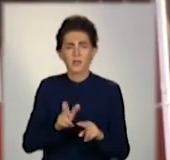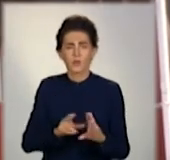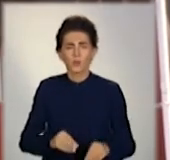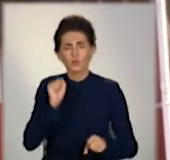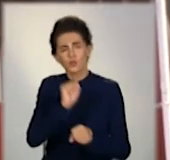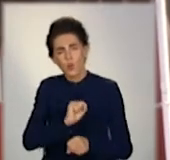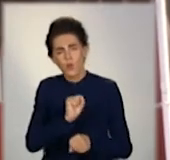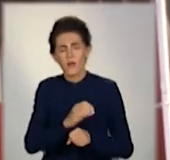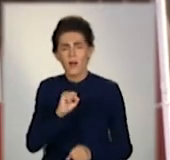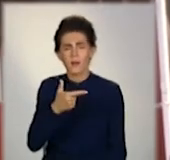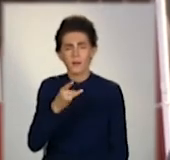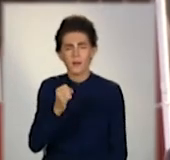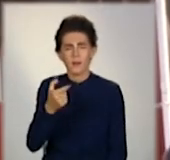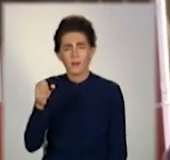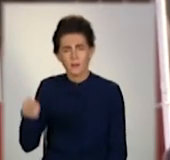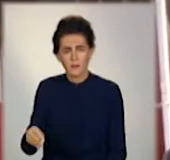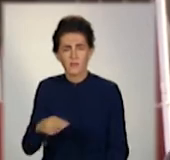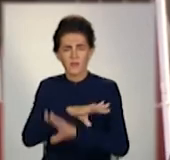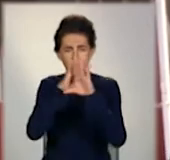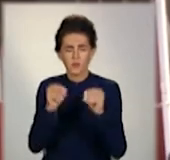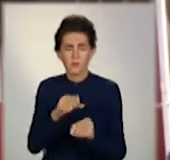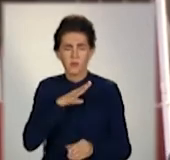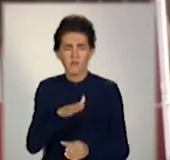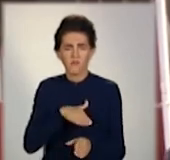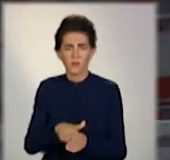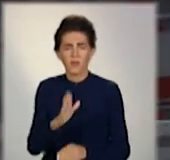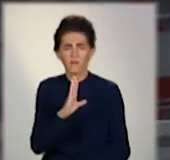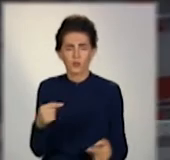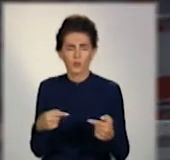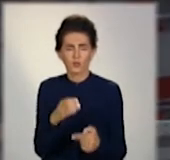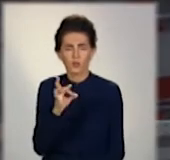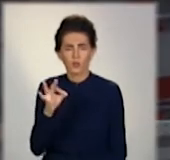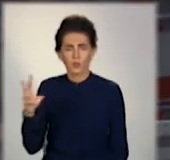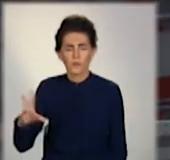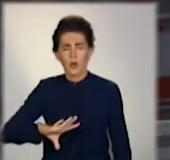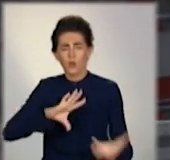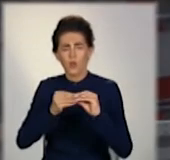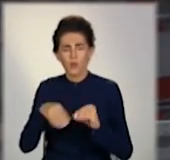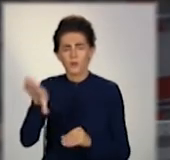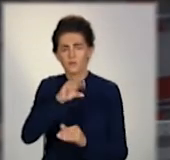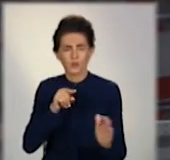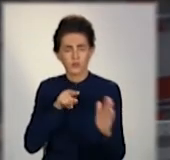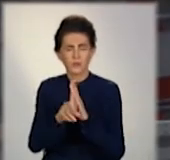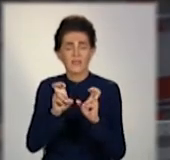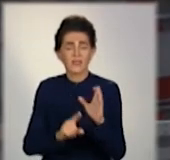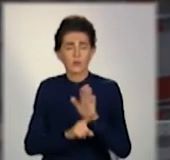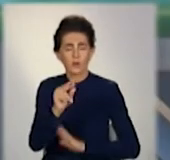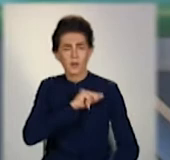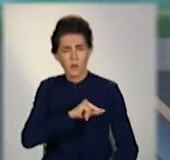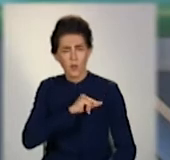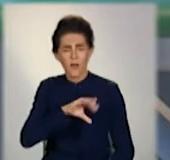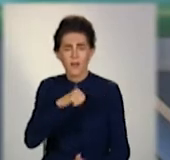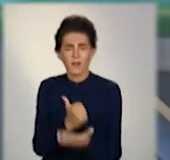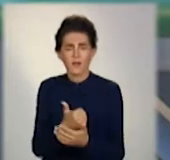остановки каких-либо агрегатов, и все было выполнено в срок. Комплексні пусконалагоджувальні роботи виконує генеральний